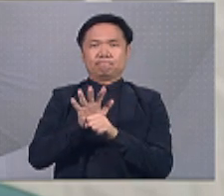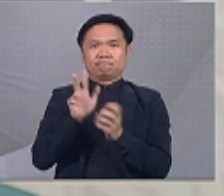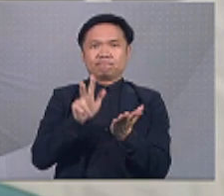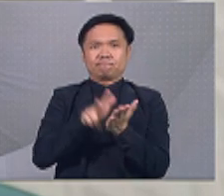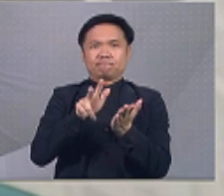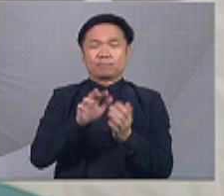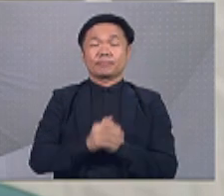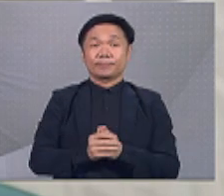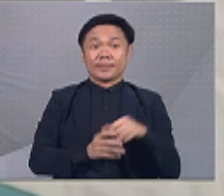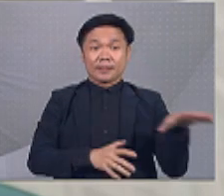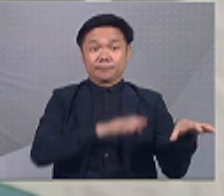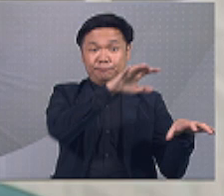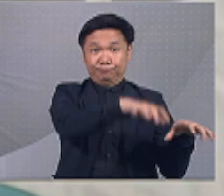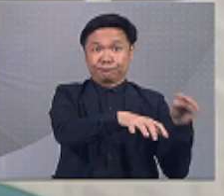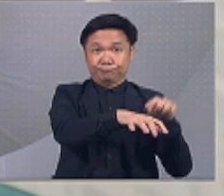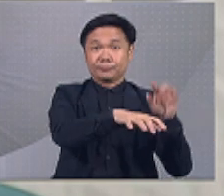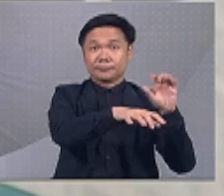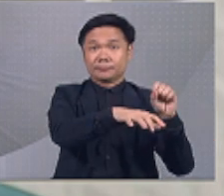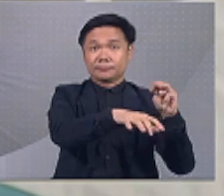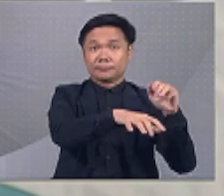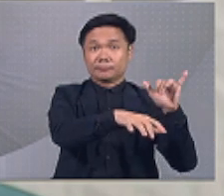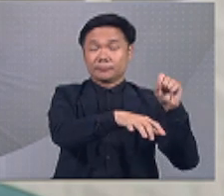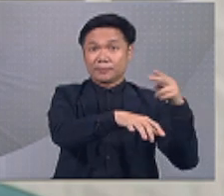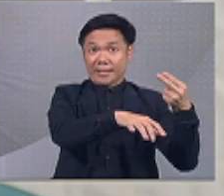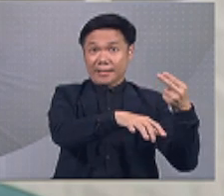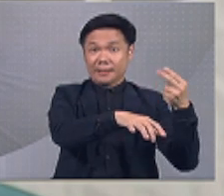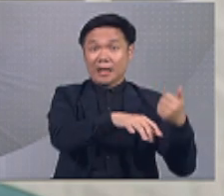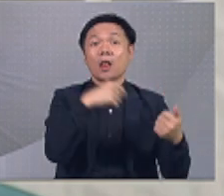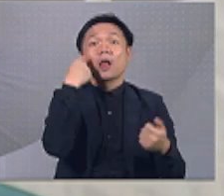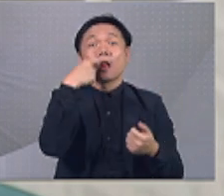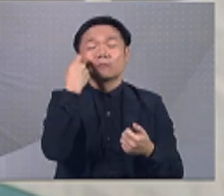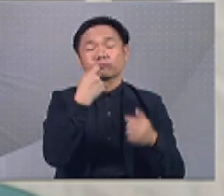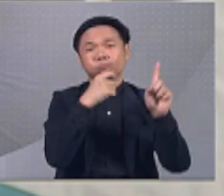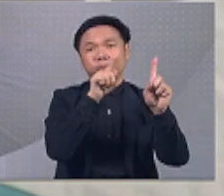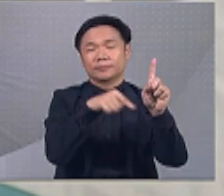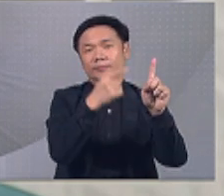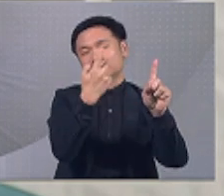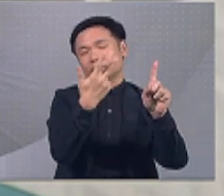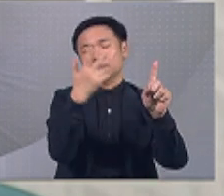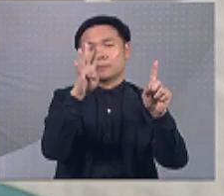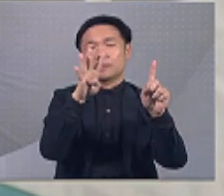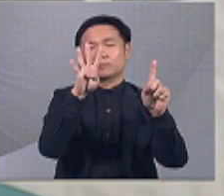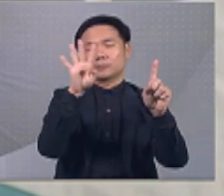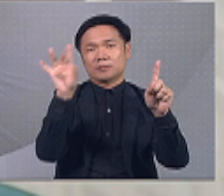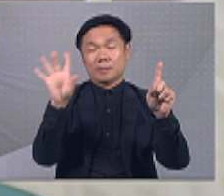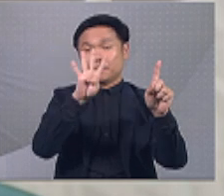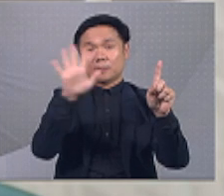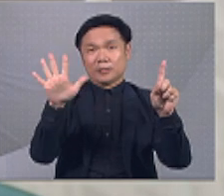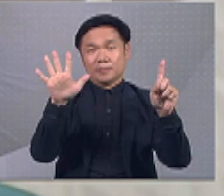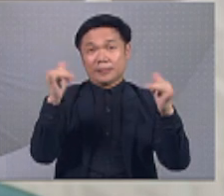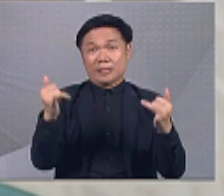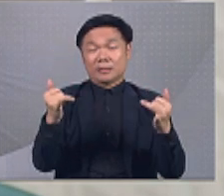immigration semuanya jumlah sampel yang diambil Takan inilah 1785 jumlah Keys postif